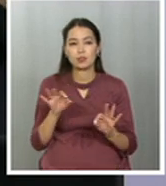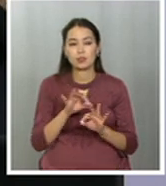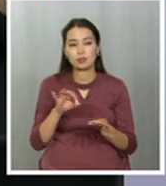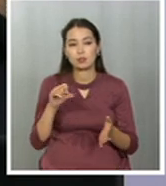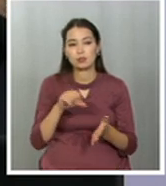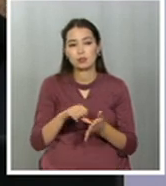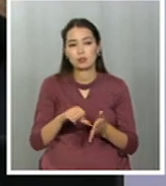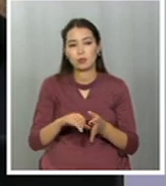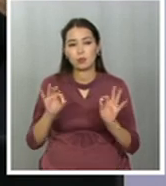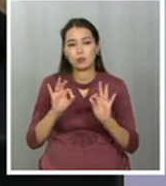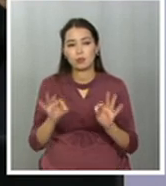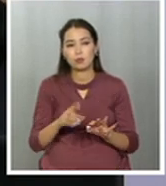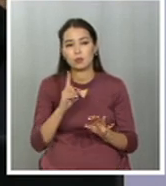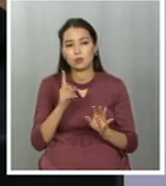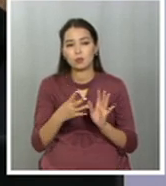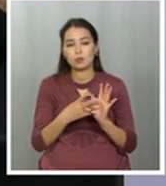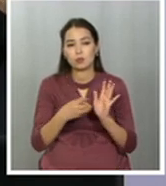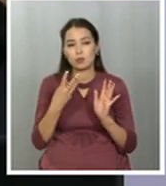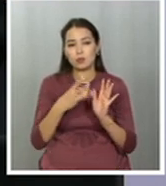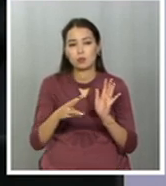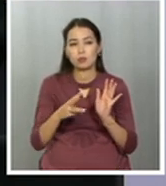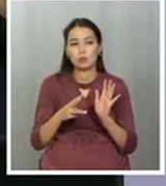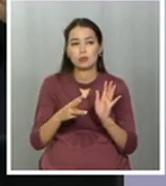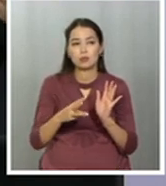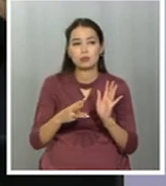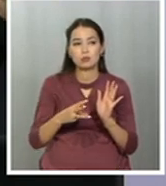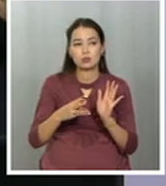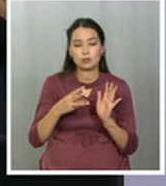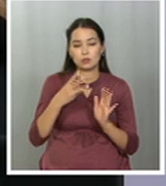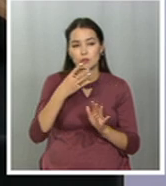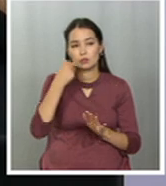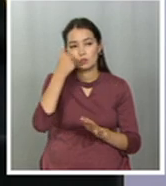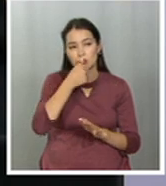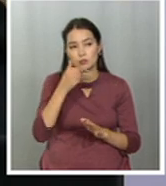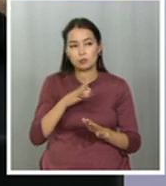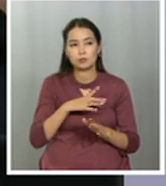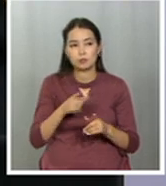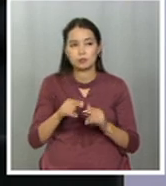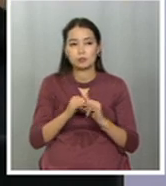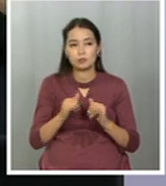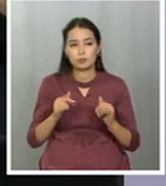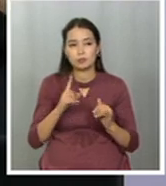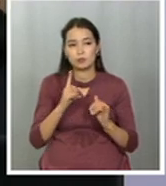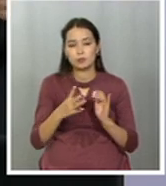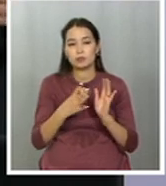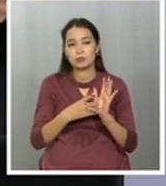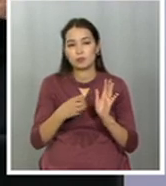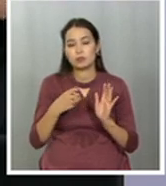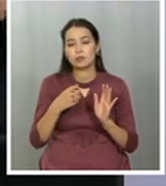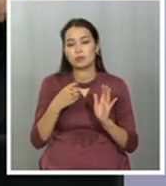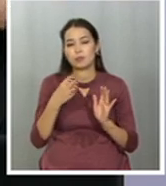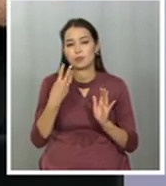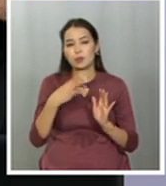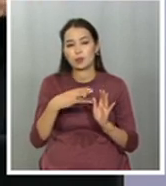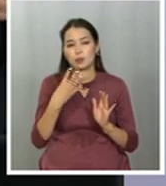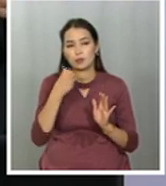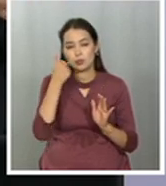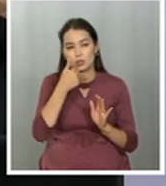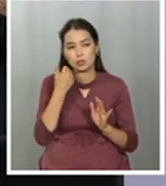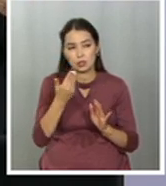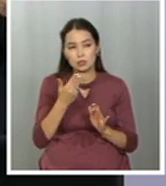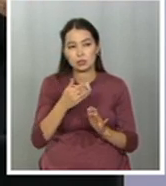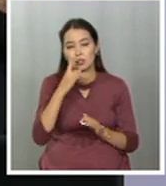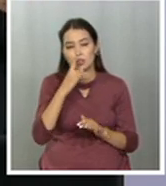өнері 1930 жылдан бастап қарқынды дами бастады. 1934 жылы Қазақ драма